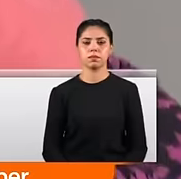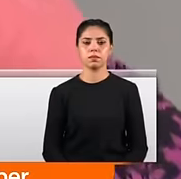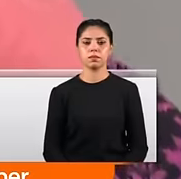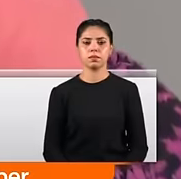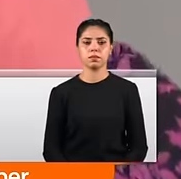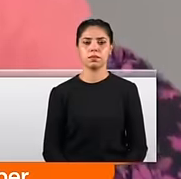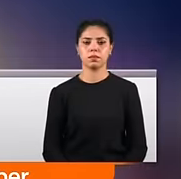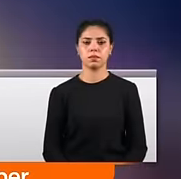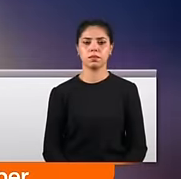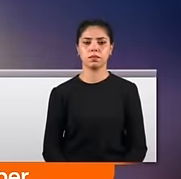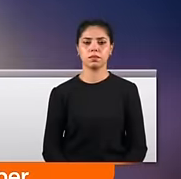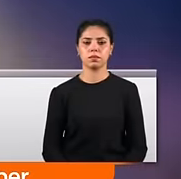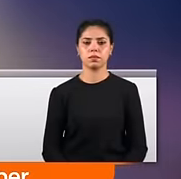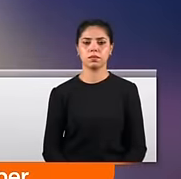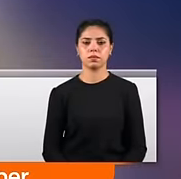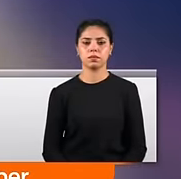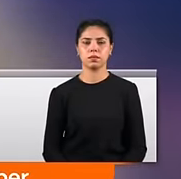Canımdı, ciğerimdi.